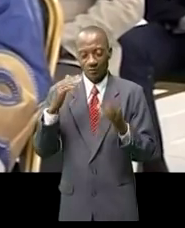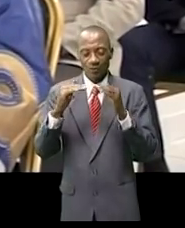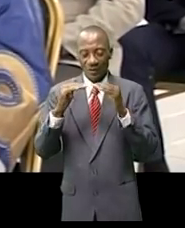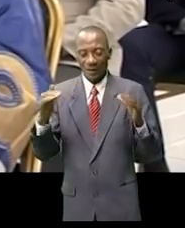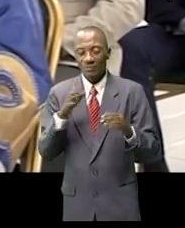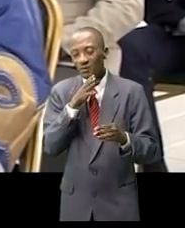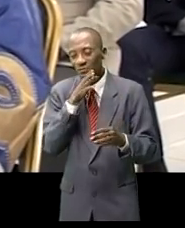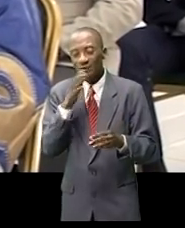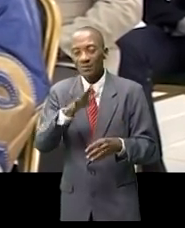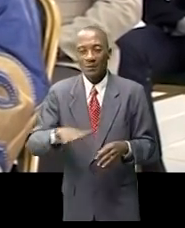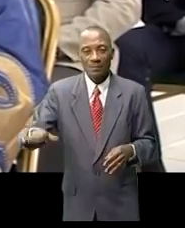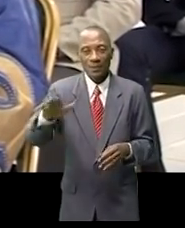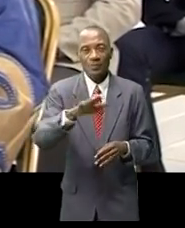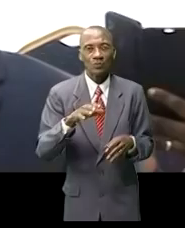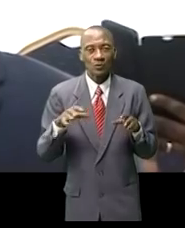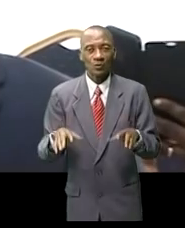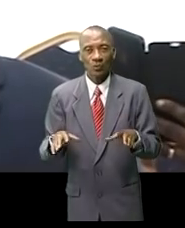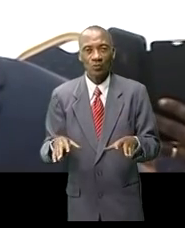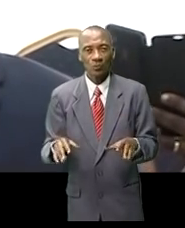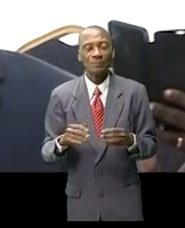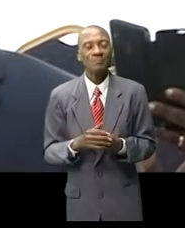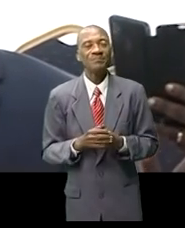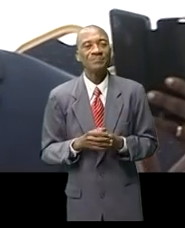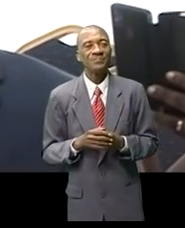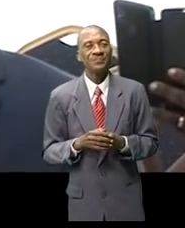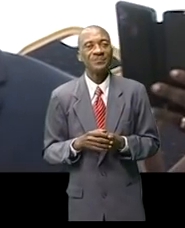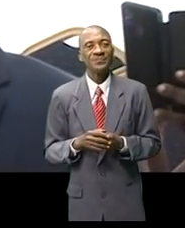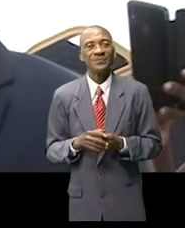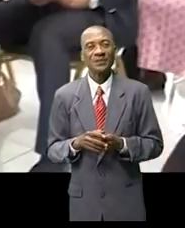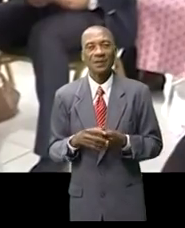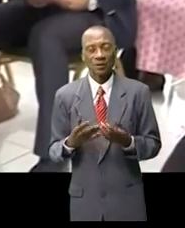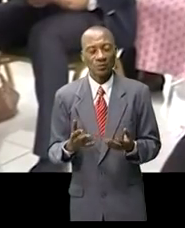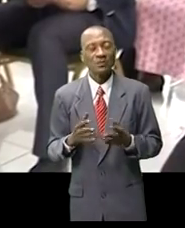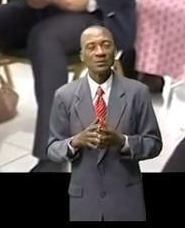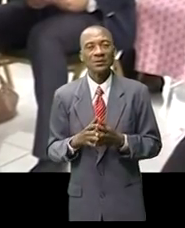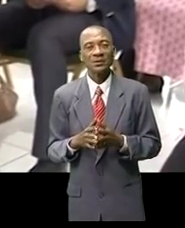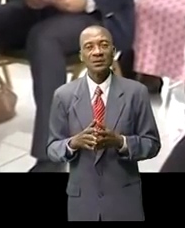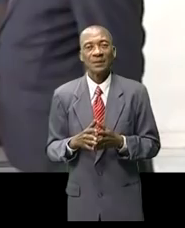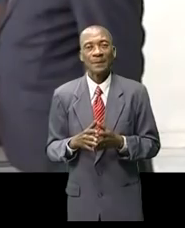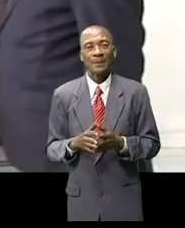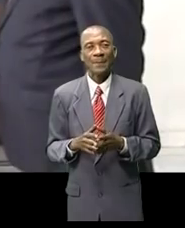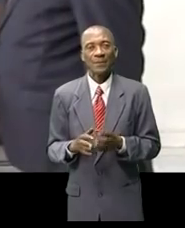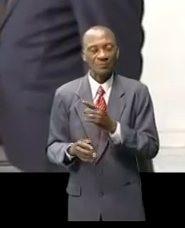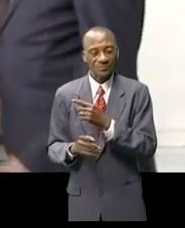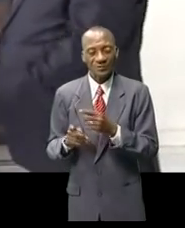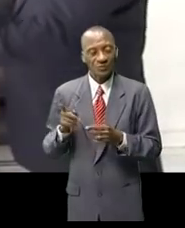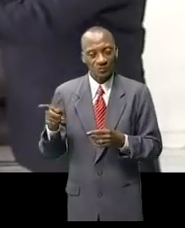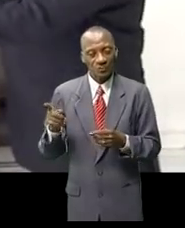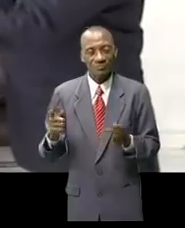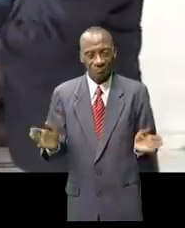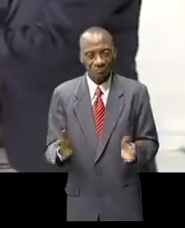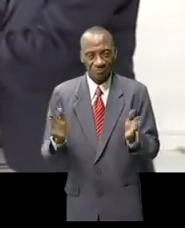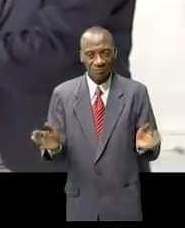l'étendue de la République. Sa détermination n'est pas passée inaperçue. C'est ce qui a motivé le prix lui